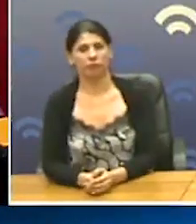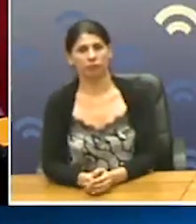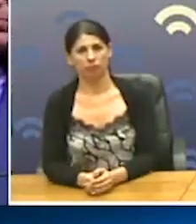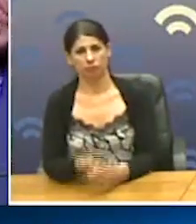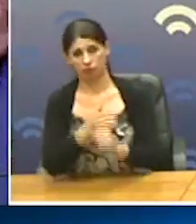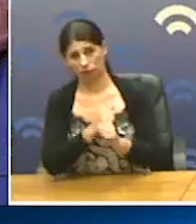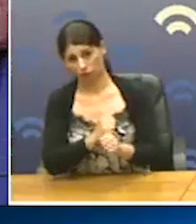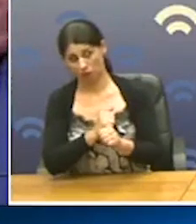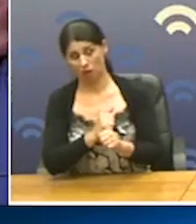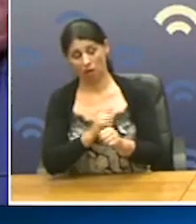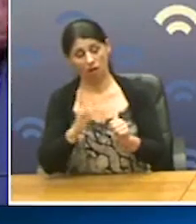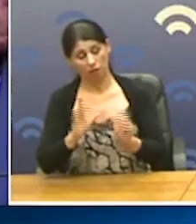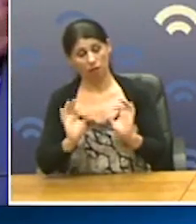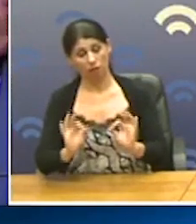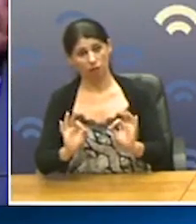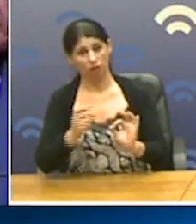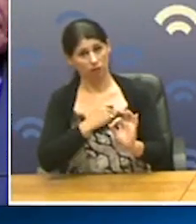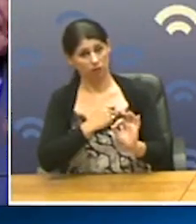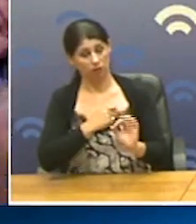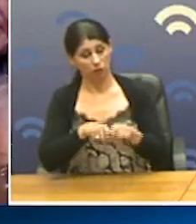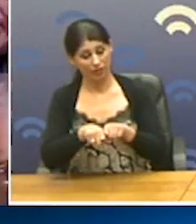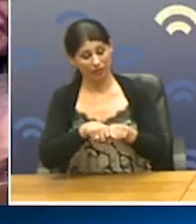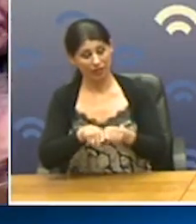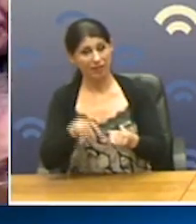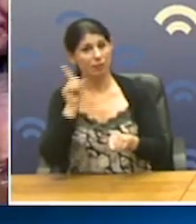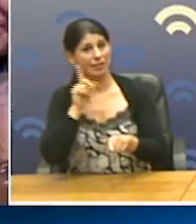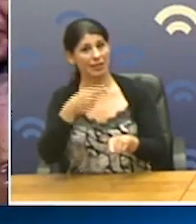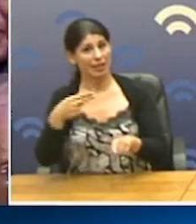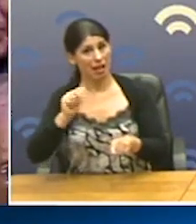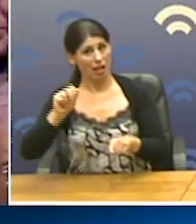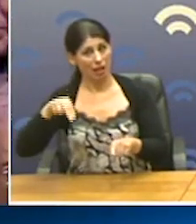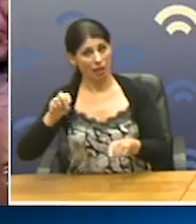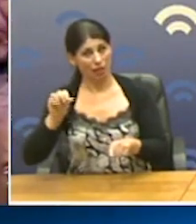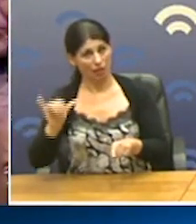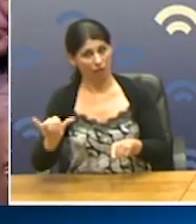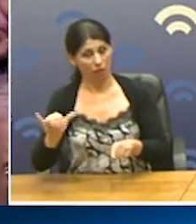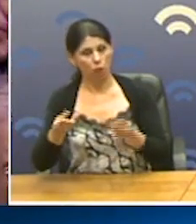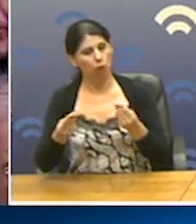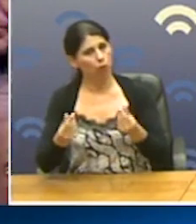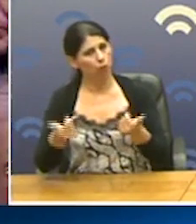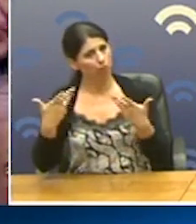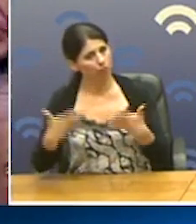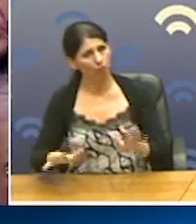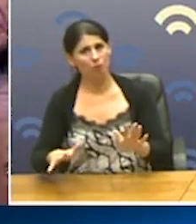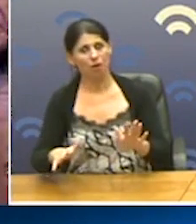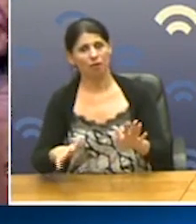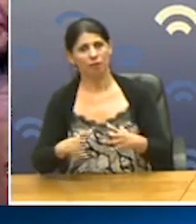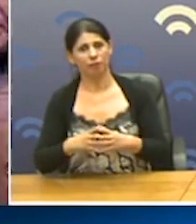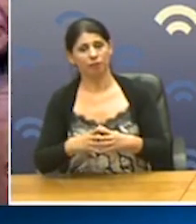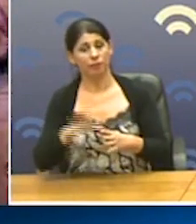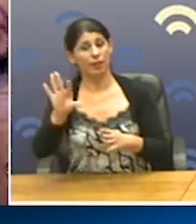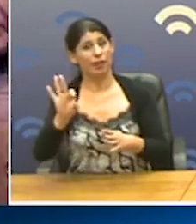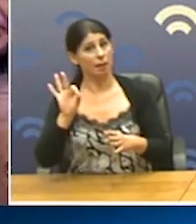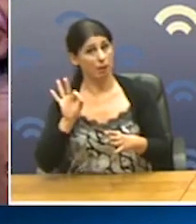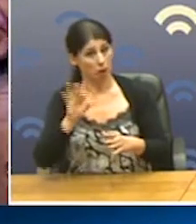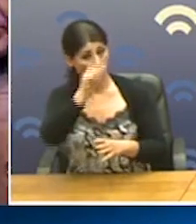Και εξάλλου νομίζω ότι και η σχέση σας με την κυρία Θάνου και ο τρόπος με τον οποίο είχε γίνει και η επιλογή